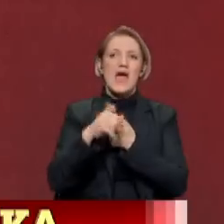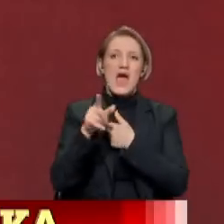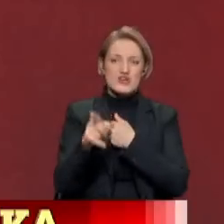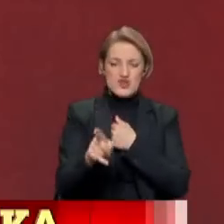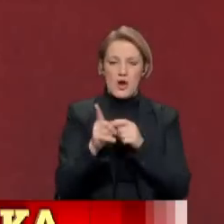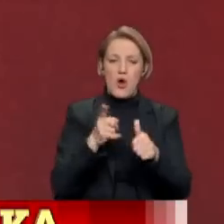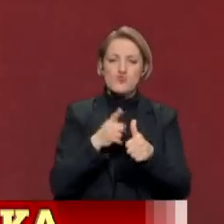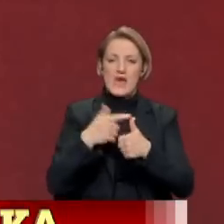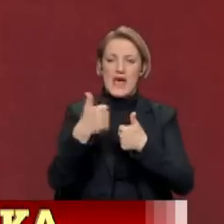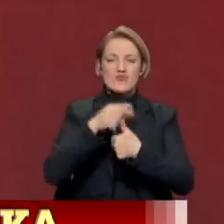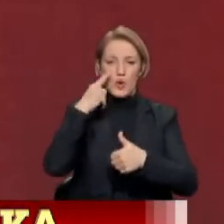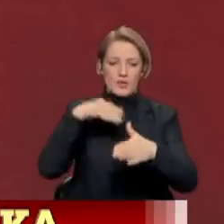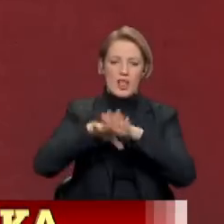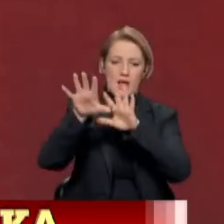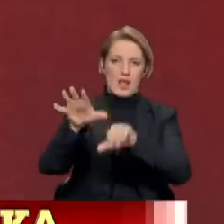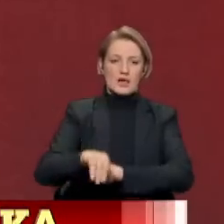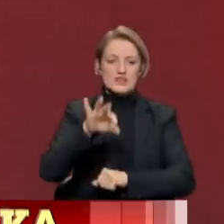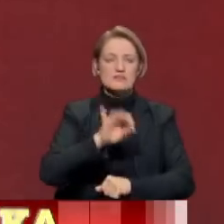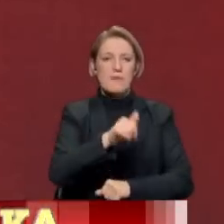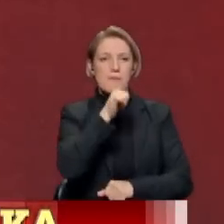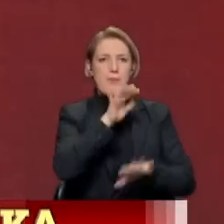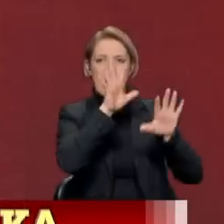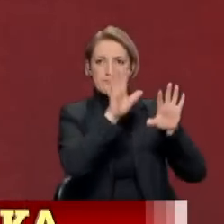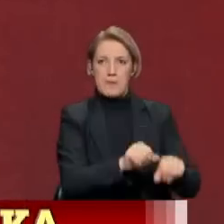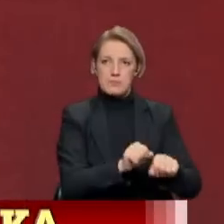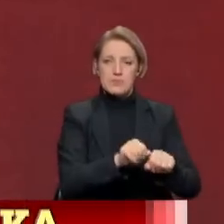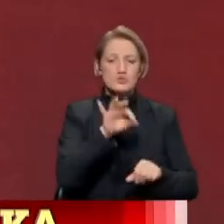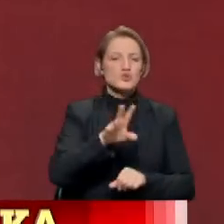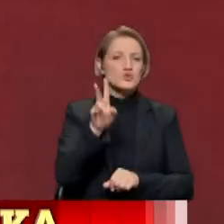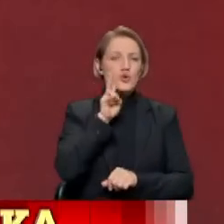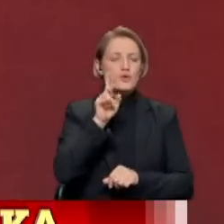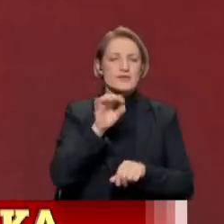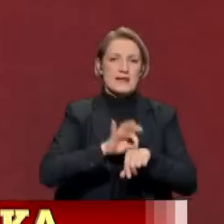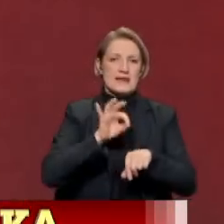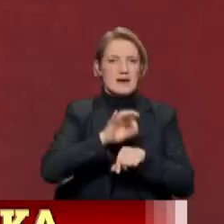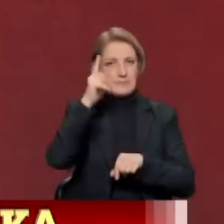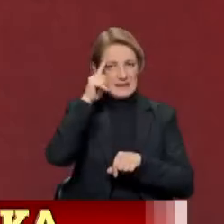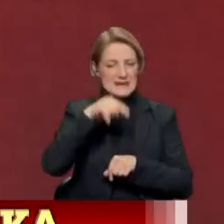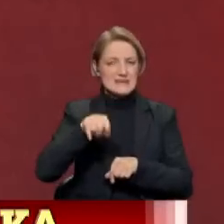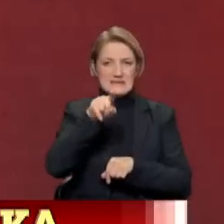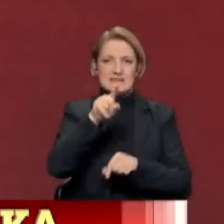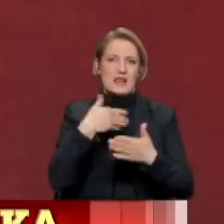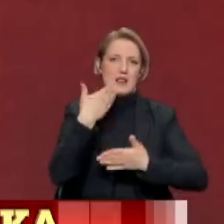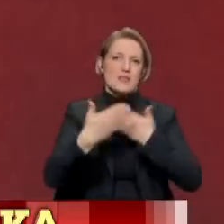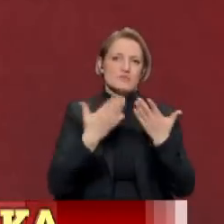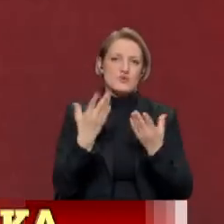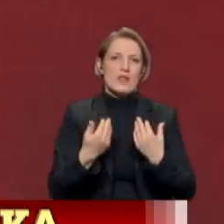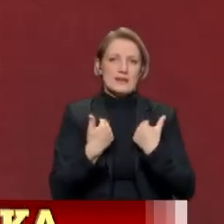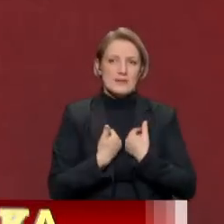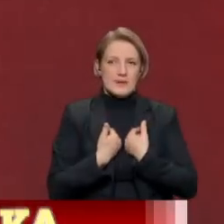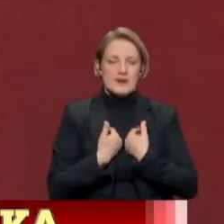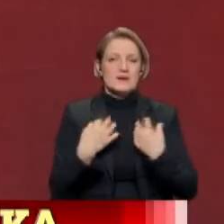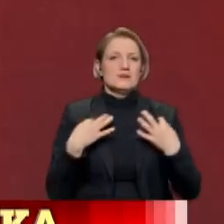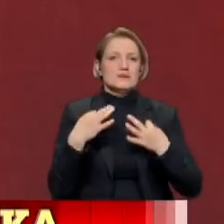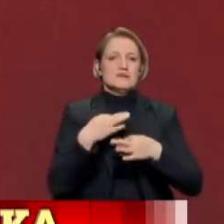Önce eş gözaltına alındı, şimdi de baba gözaltına alındı. Bu son dakika bilgisini sizlere aktarmış olalım. Sayın